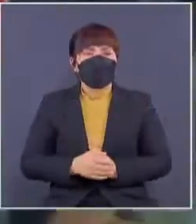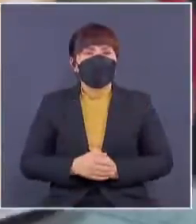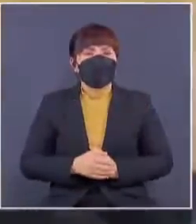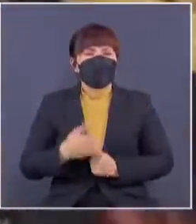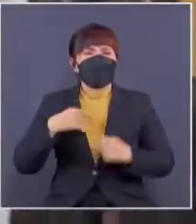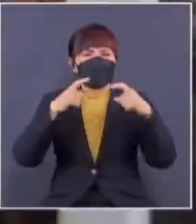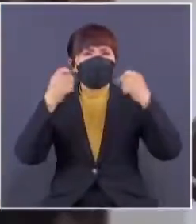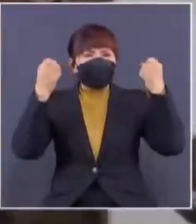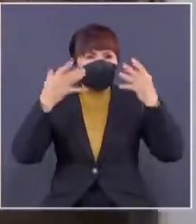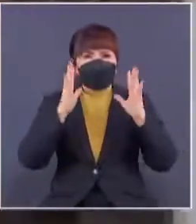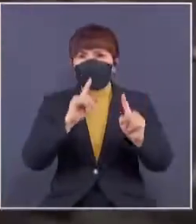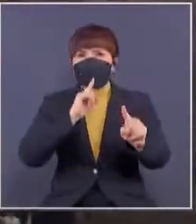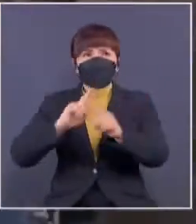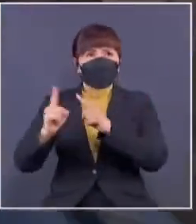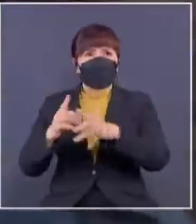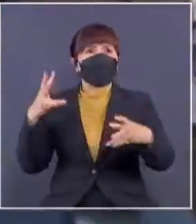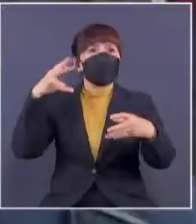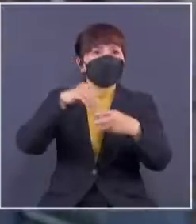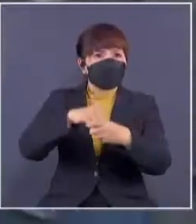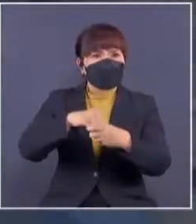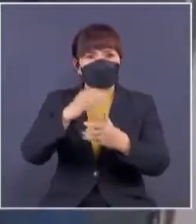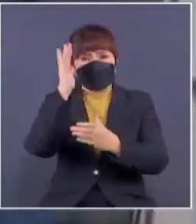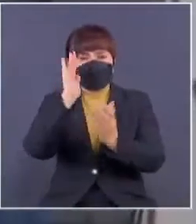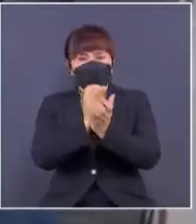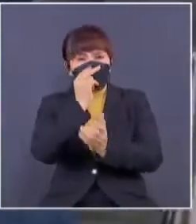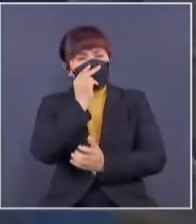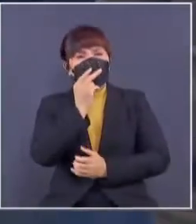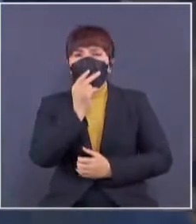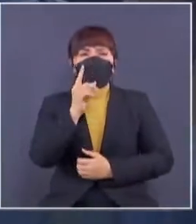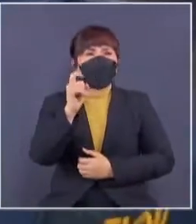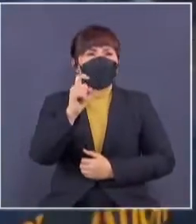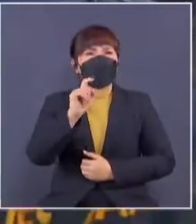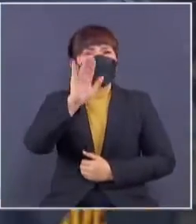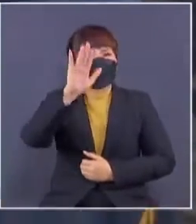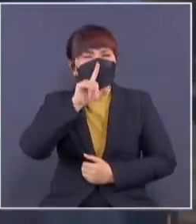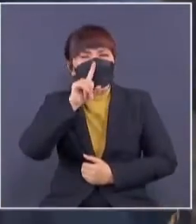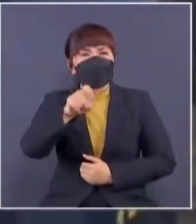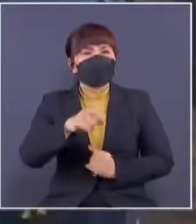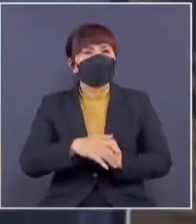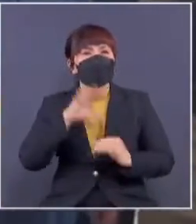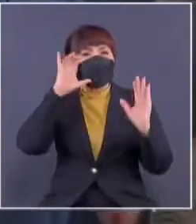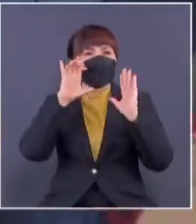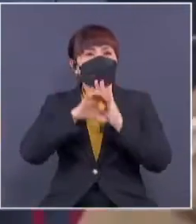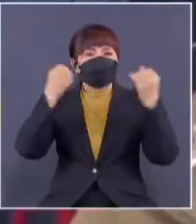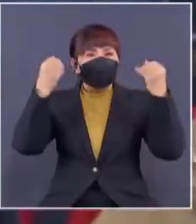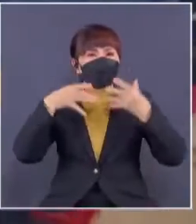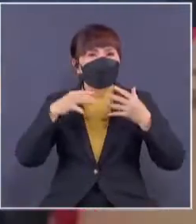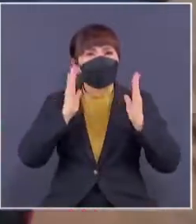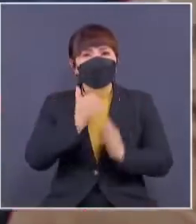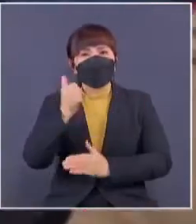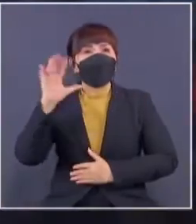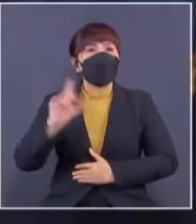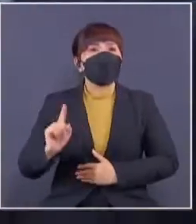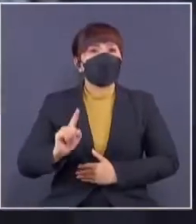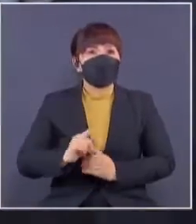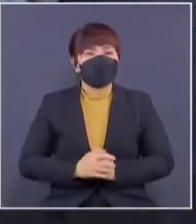ายบัตรประชาชนของบุคคลอื่นคุณผู้ชมตำรวจบอกว่าเยอะมากแล้วก็ถามเธอนะว่าโอ้โหเอารูปบัตรประจำตัวประชาชนของคนอื่นเนี่ยมาจาก